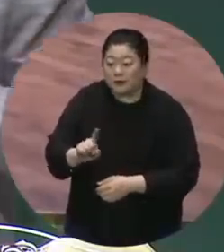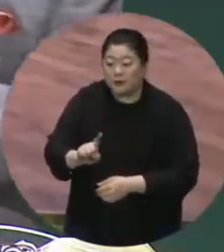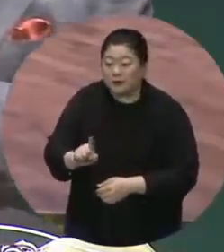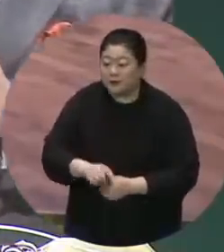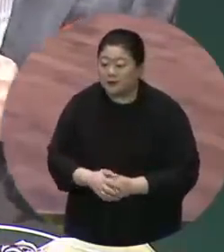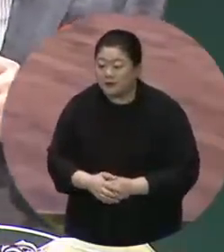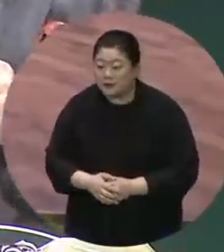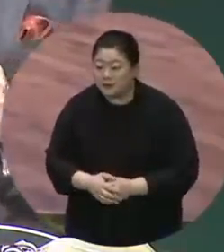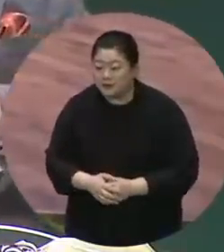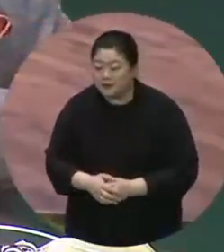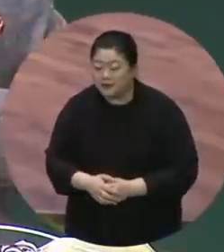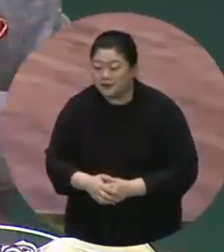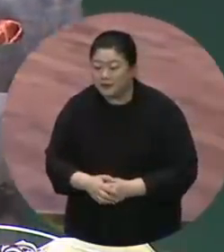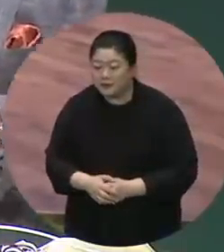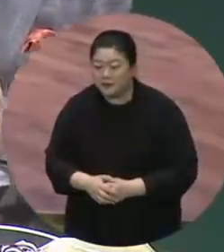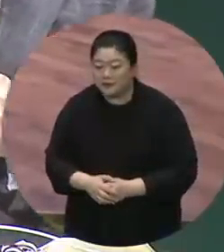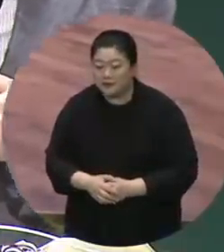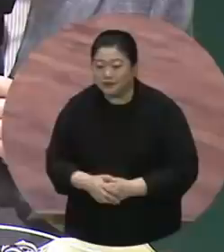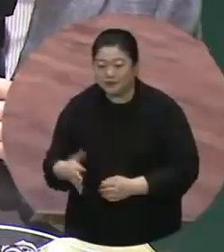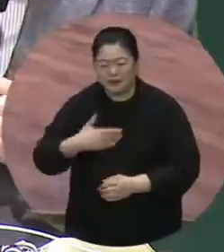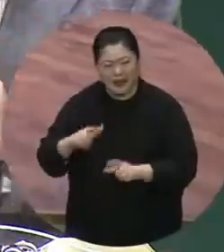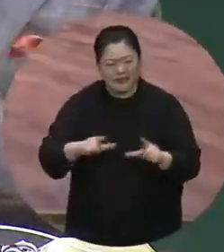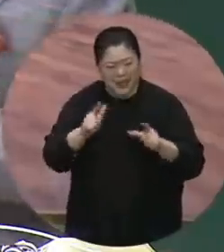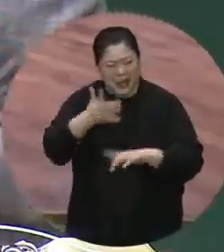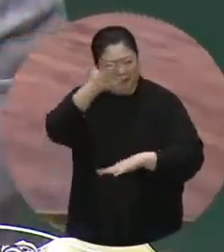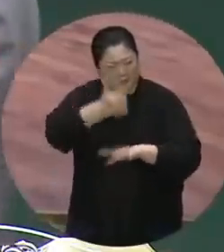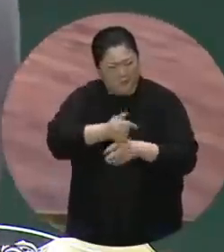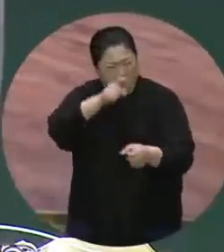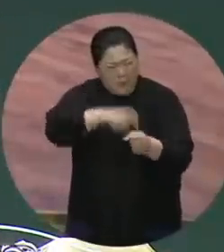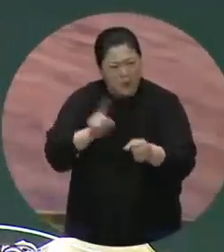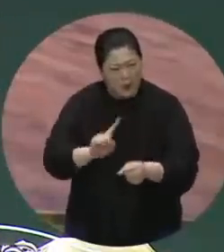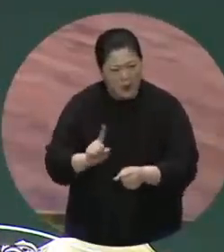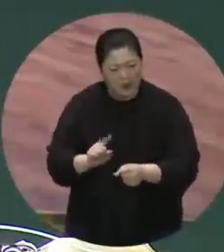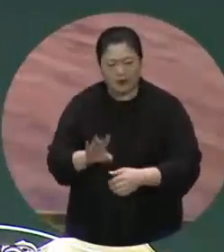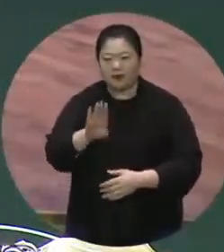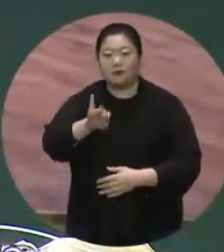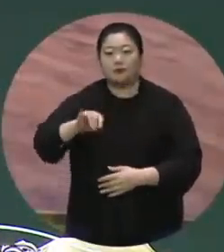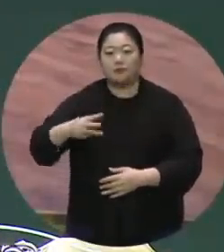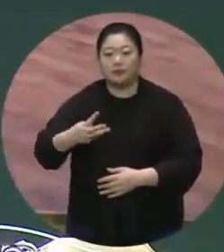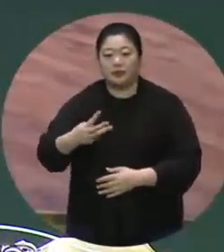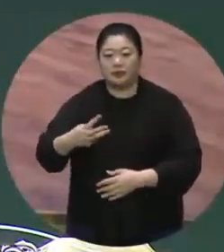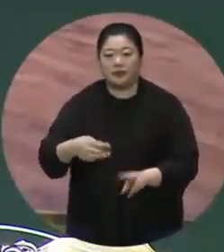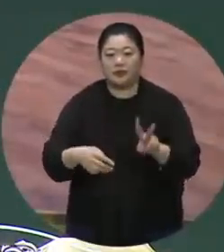자, 인생의 최종 목표는 빌립보 2장 11절입니다.